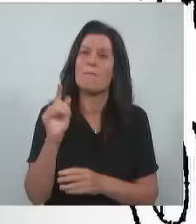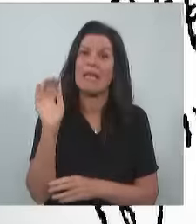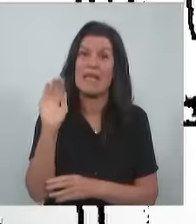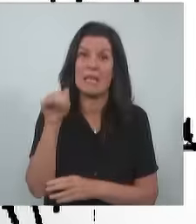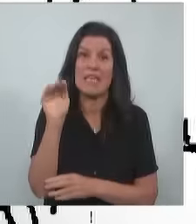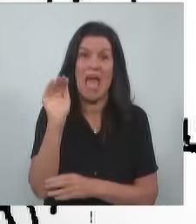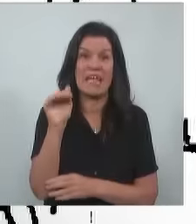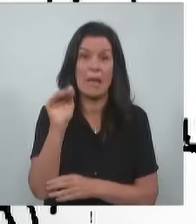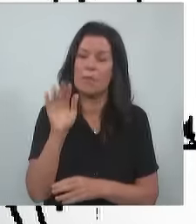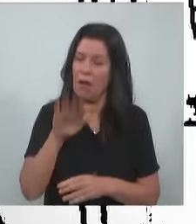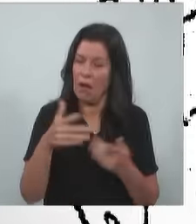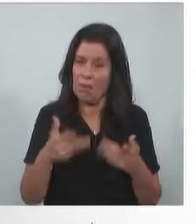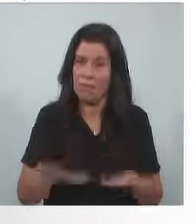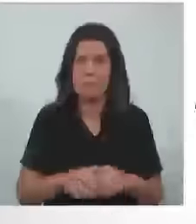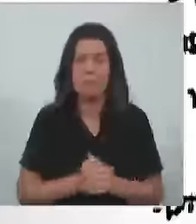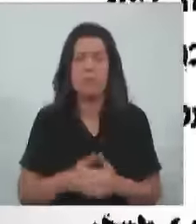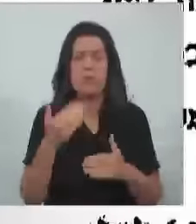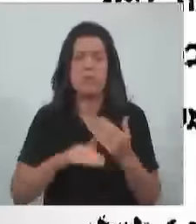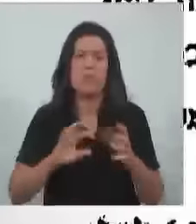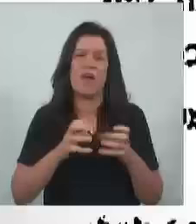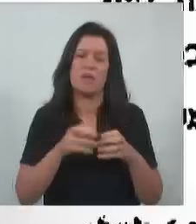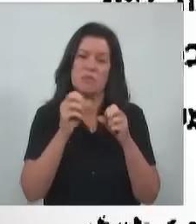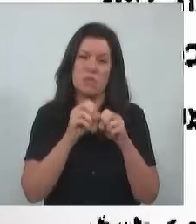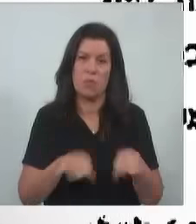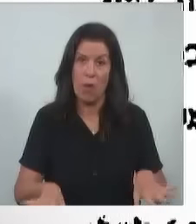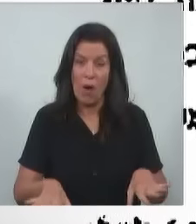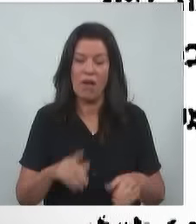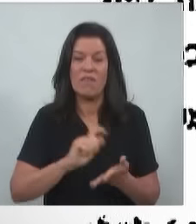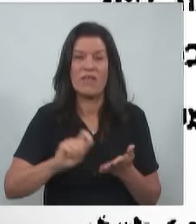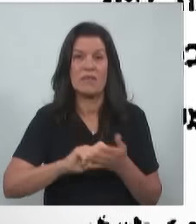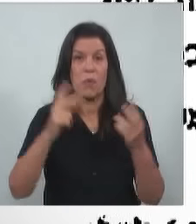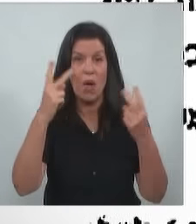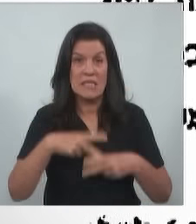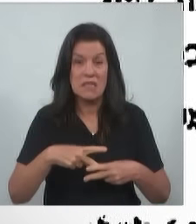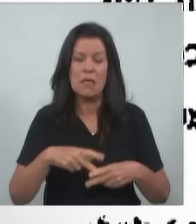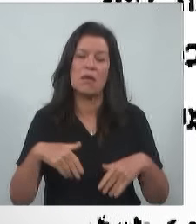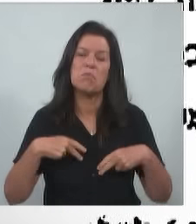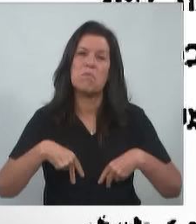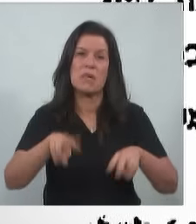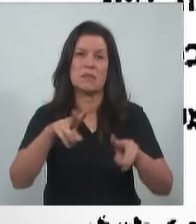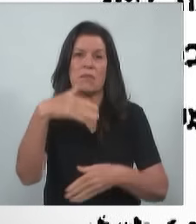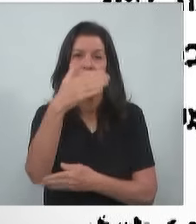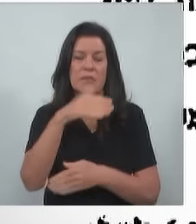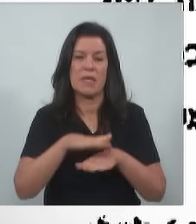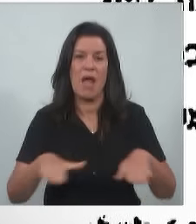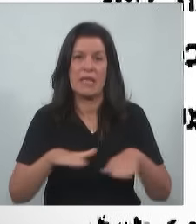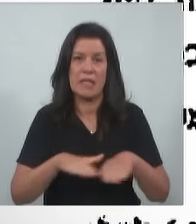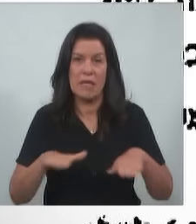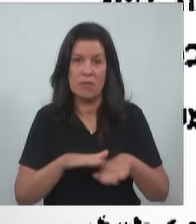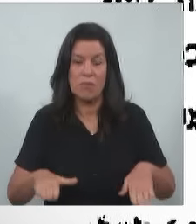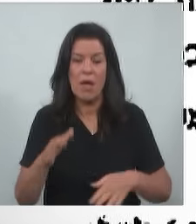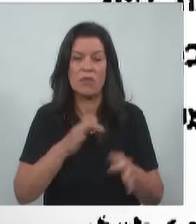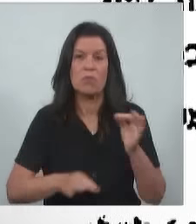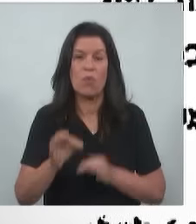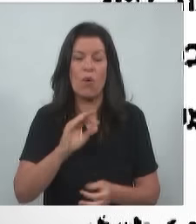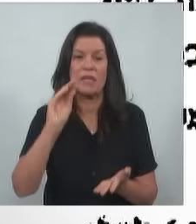פורק, וב-2011 נחתם הסכם שבו כל אדמותיו הועברו למדינה, תמורת כיסוי חובות רישום הבעלות לתושבים